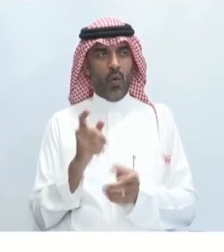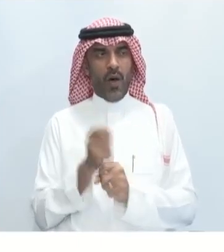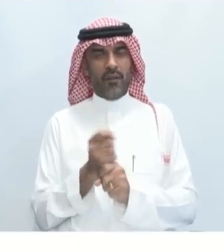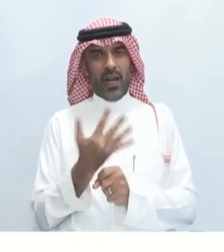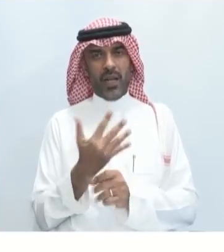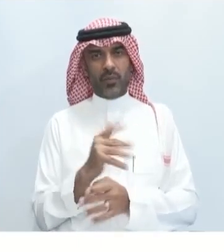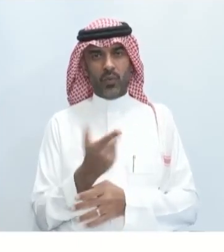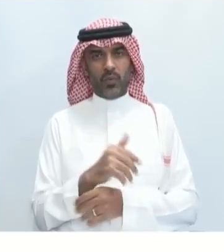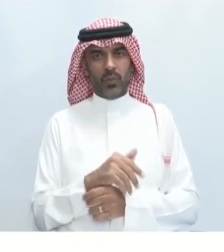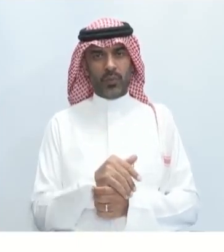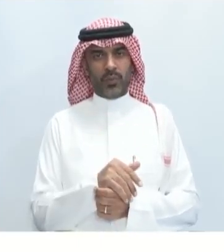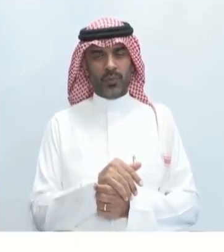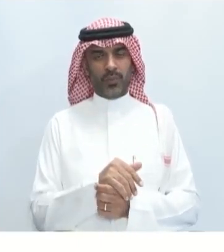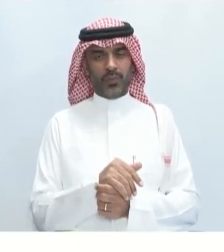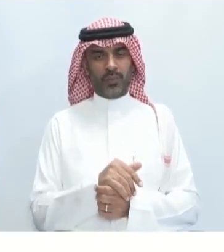الخمسه